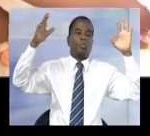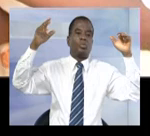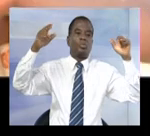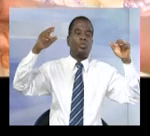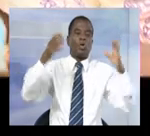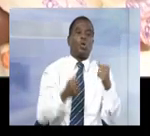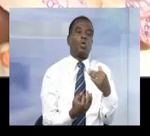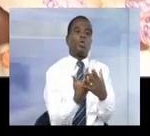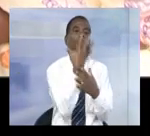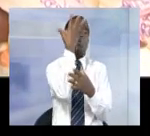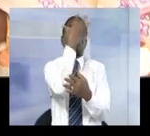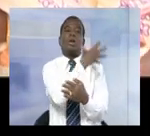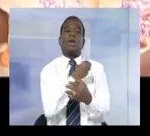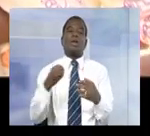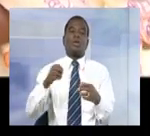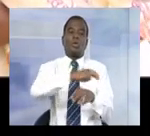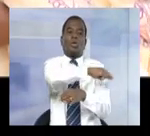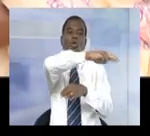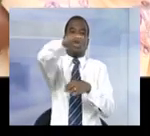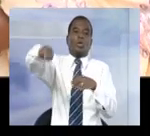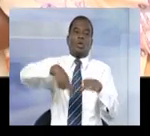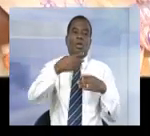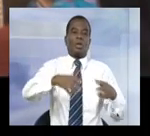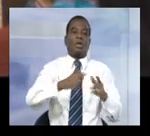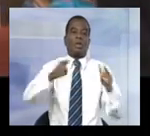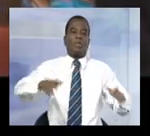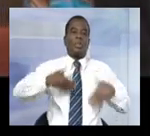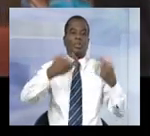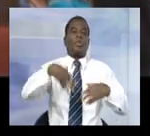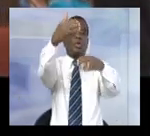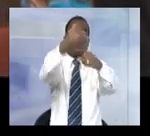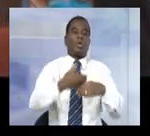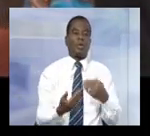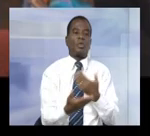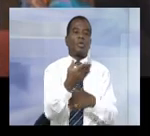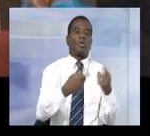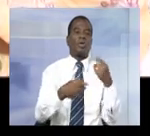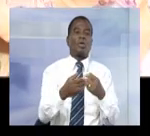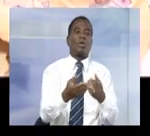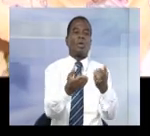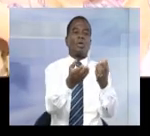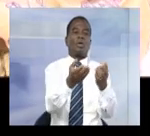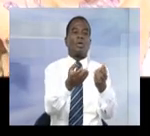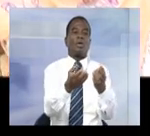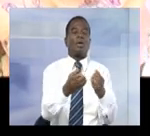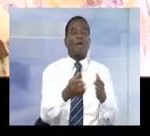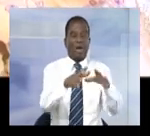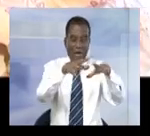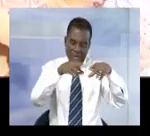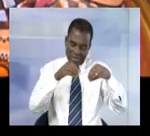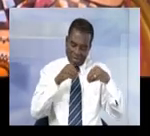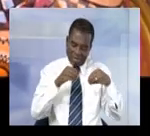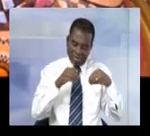à l'épanouissement et au rayonnement du royaume qui a le grand plaisir de vous accueillir ce jour. Veuillez accepter les attributs qui accompagnent votre nouveau